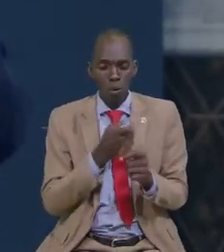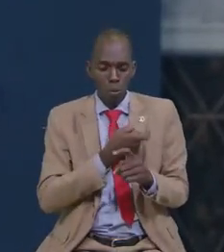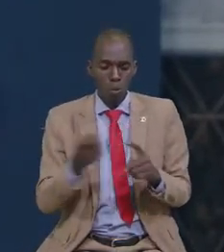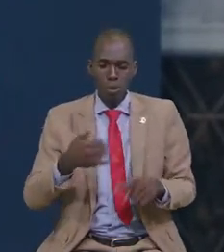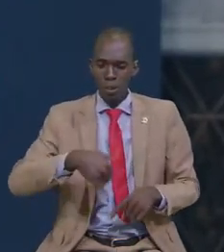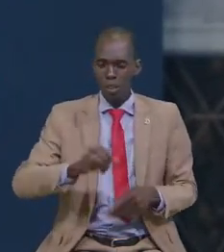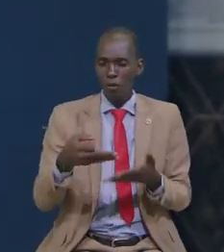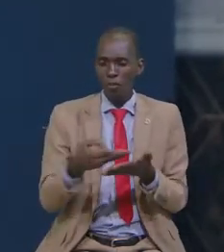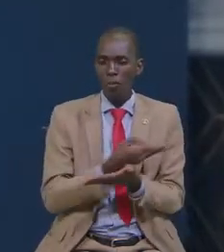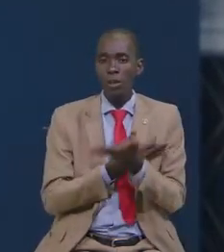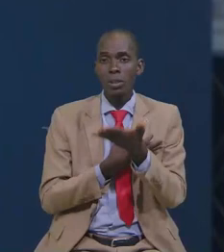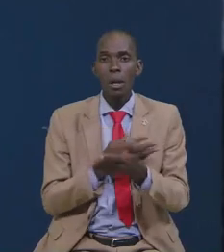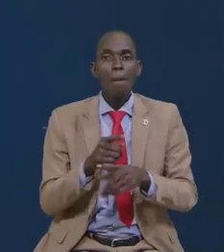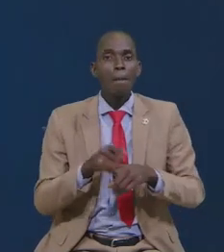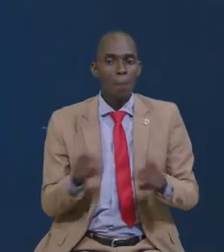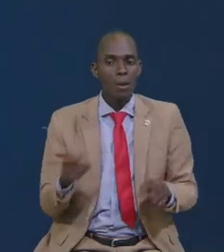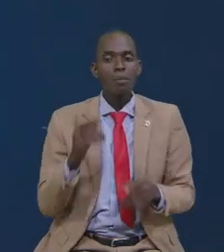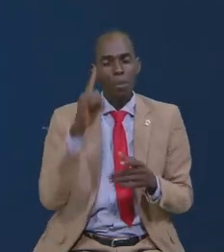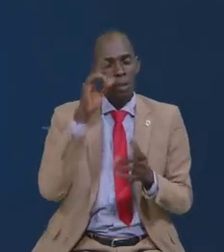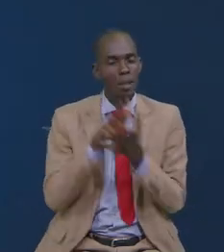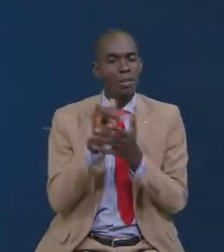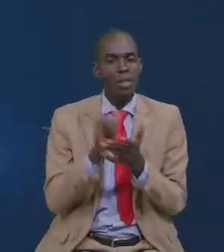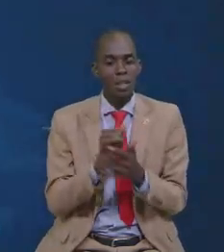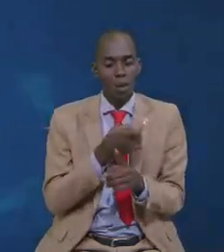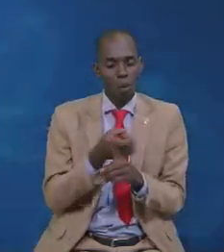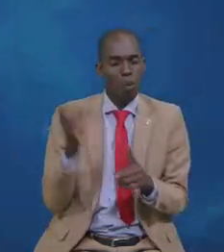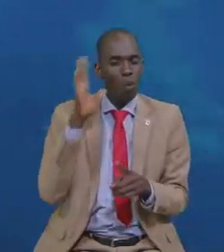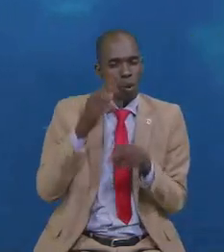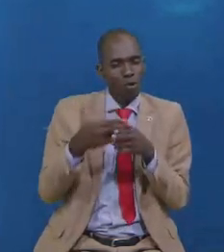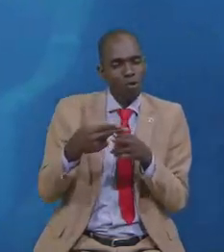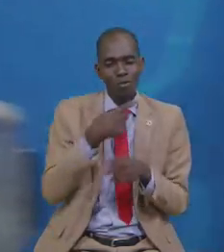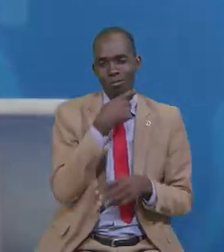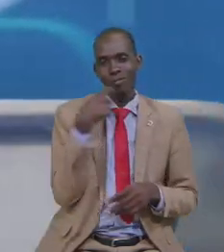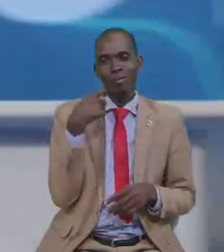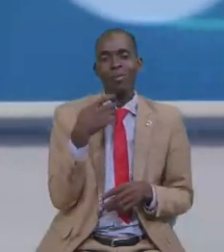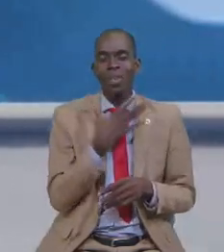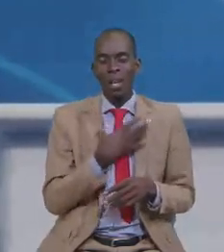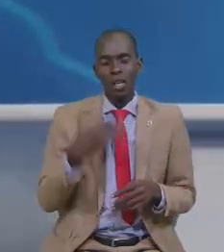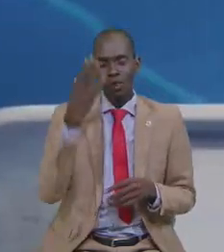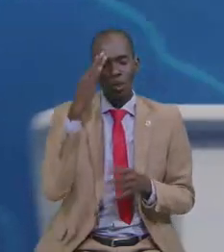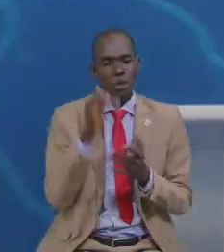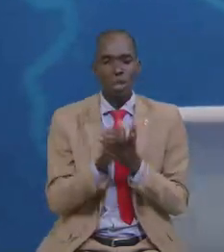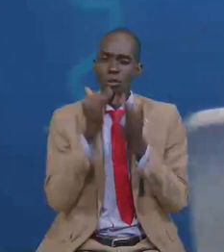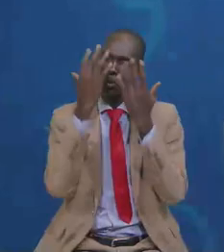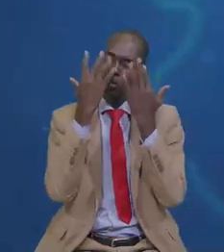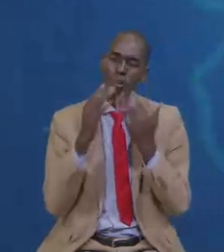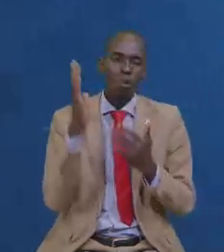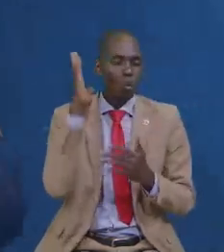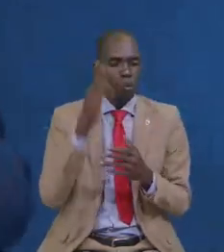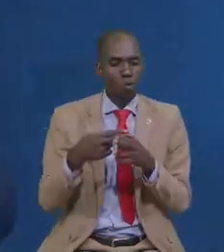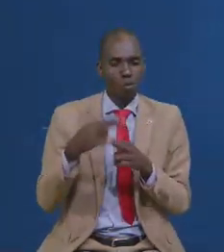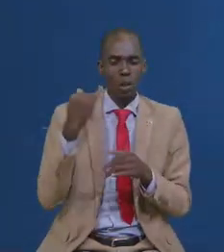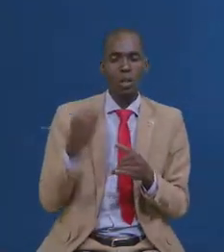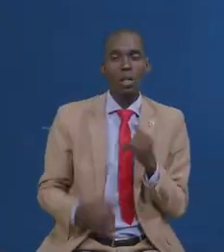douleur était toujours là. Mais la douleur va bientôt sécher et l'angoisse va bientôt